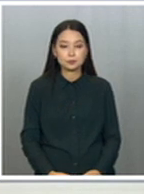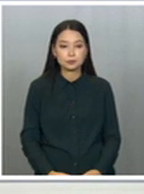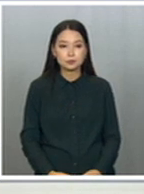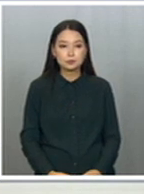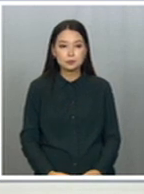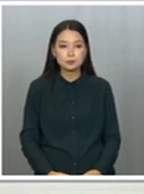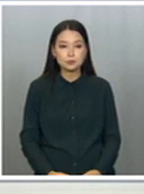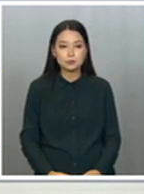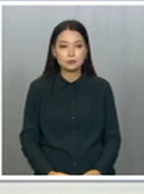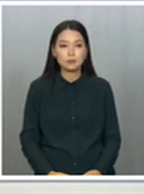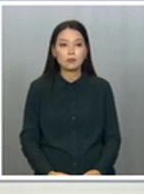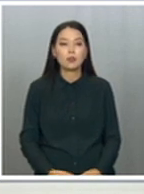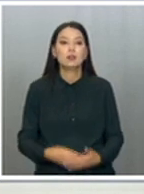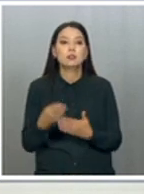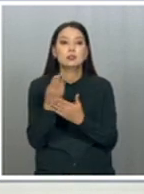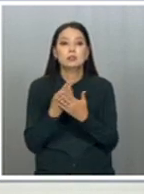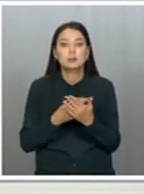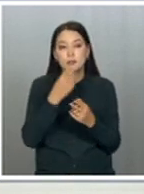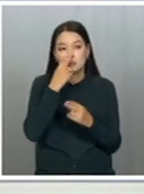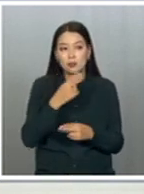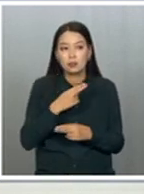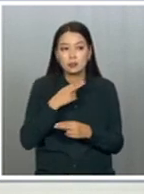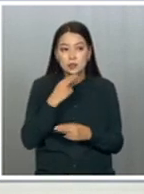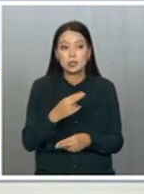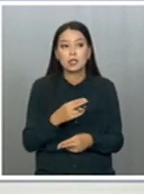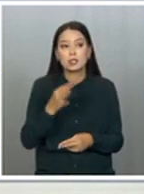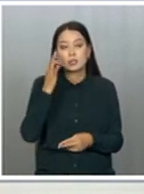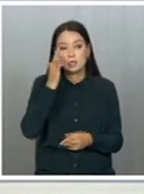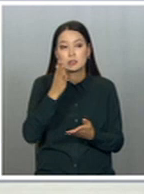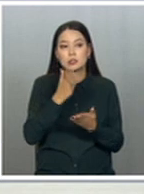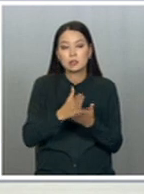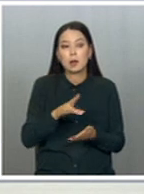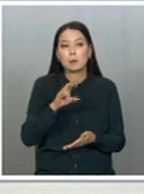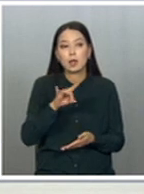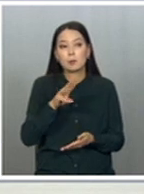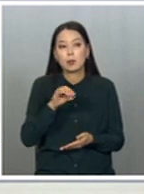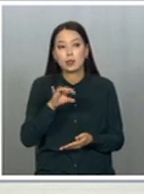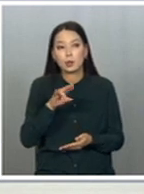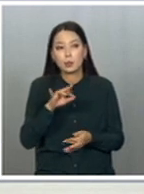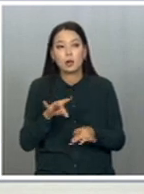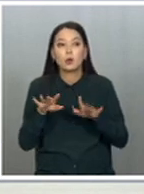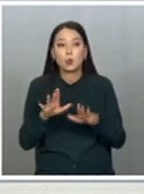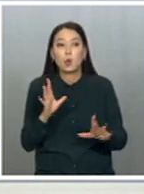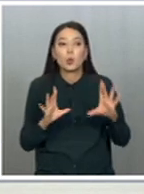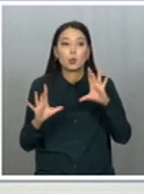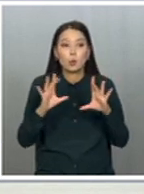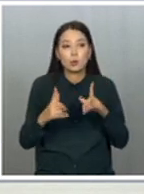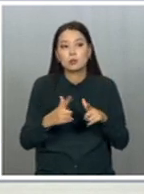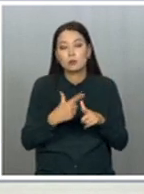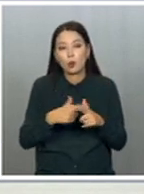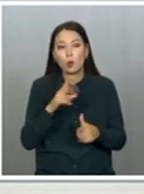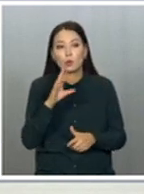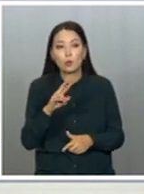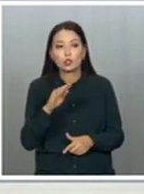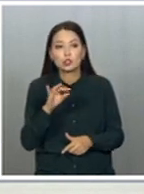Оқушылар, суретке назар аударыңыздар. Тік сызыққа перпендикуляр орналасқан дөңгелек көкжиек деп аталады. Тік